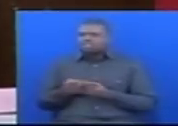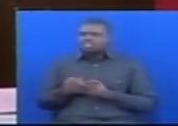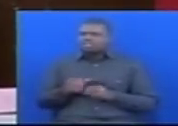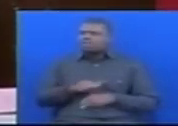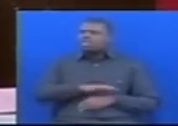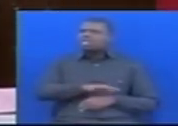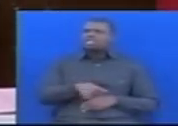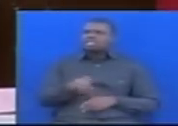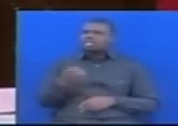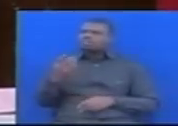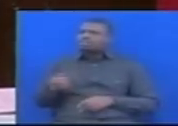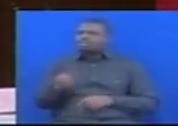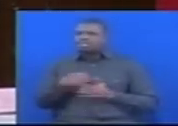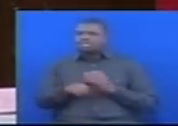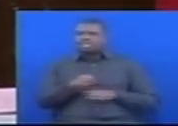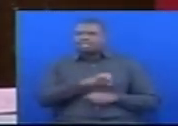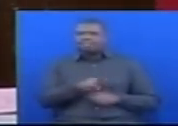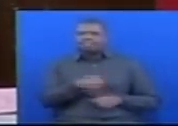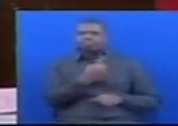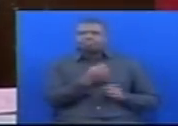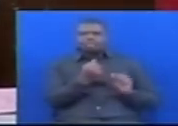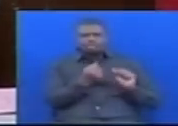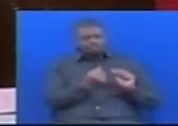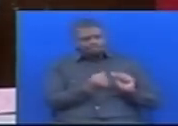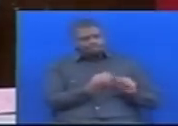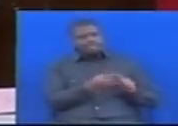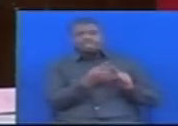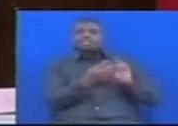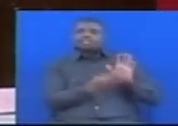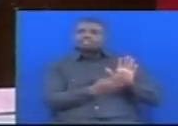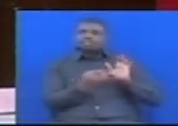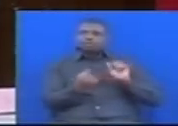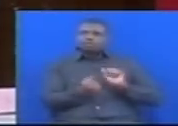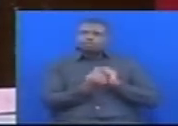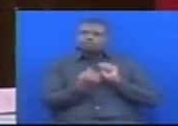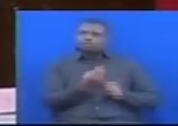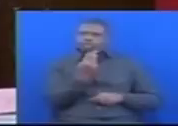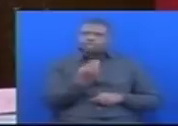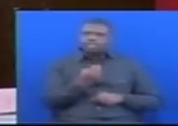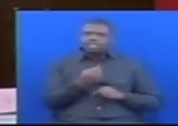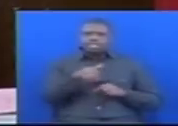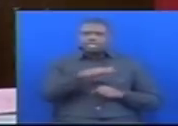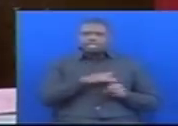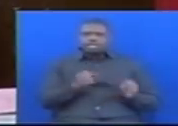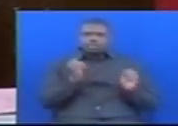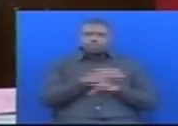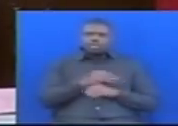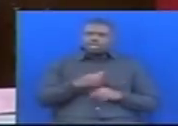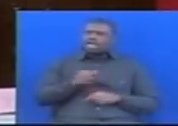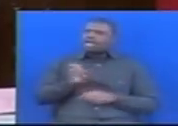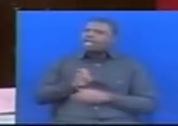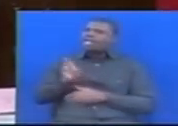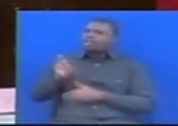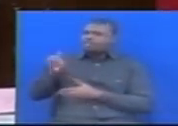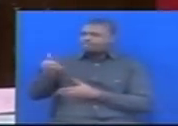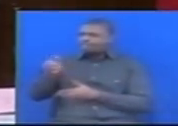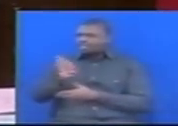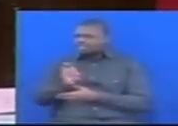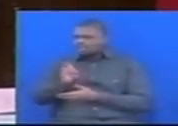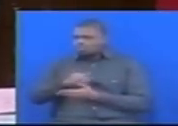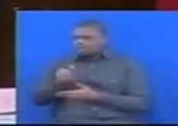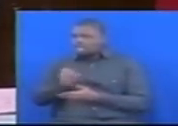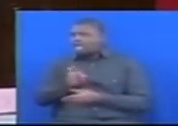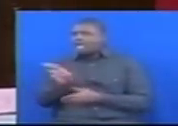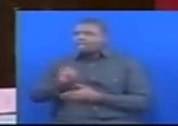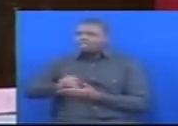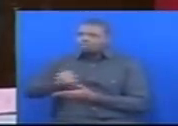40 tu kati ya zile heka 1913. Eneo kubwa zima linalalamikiwa na halmashauri ya kijiji. Kwa hiyo